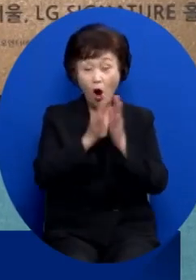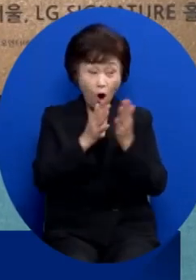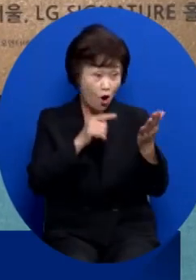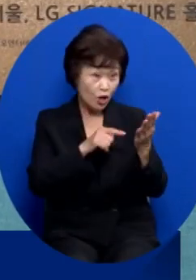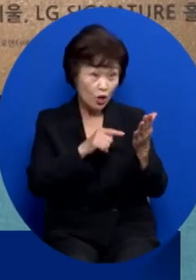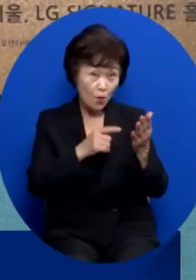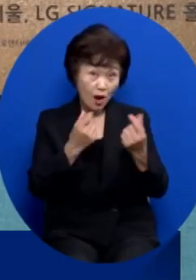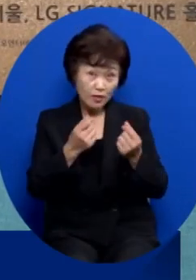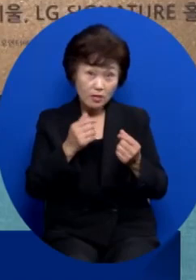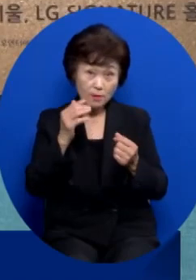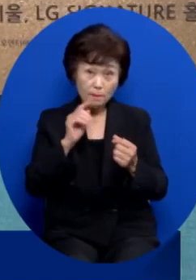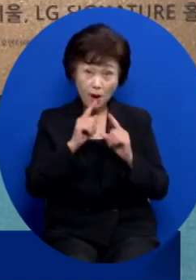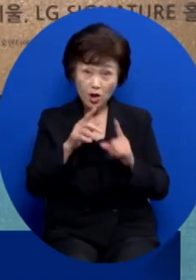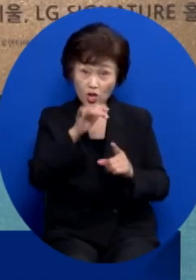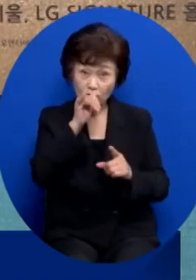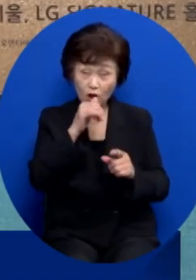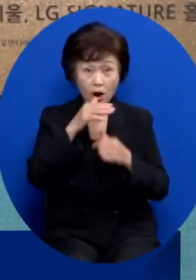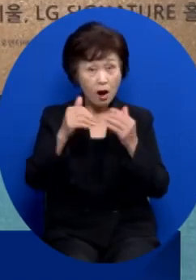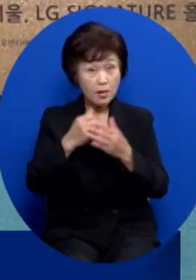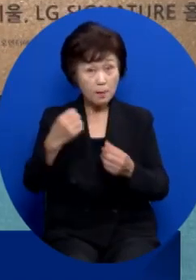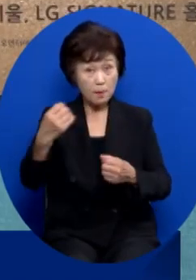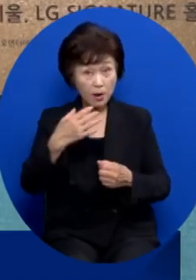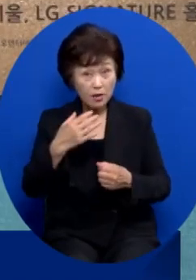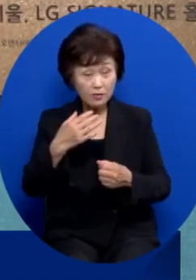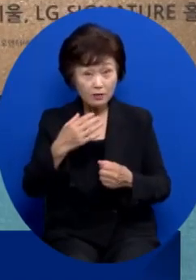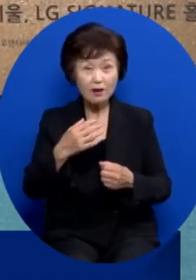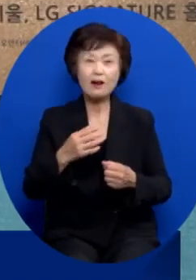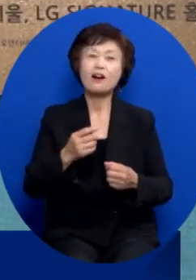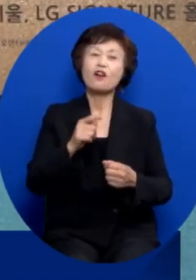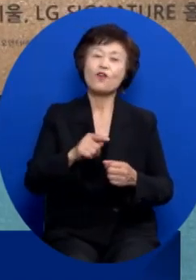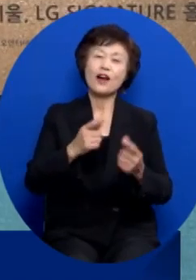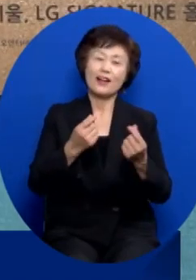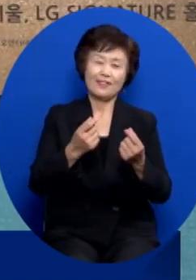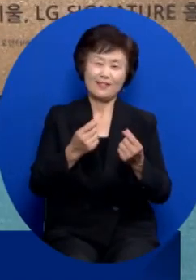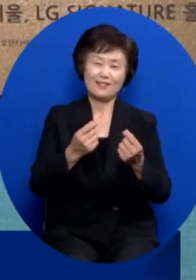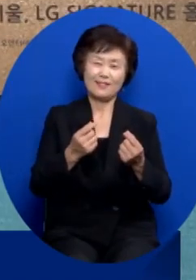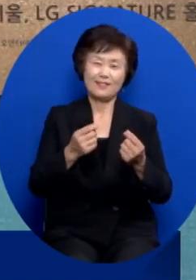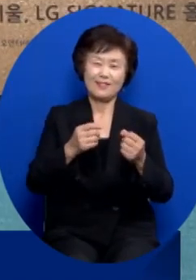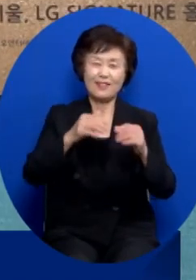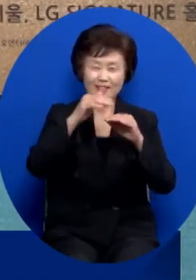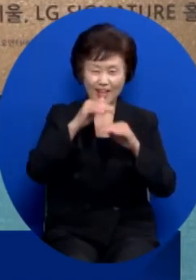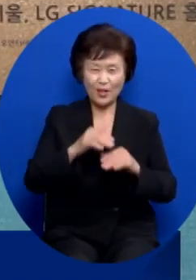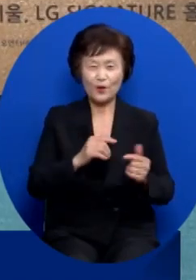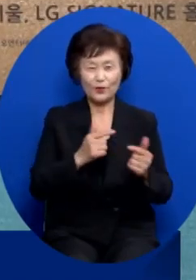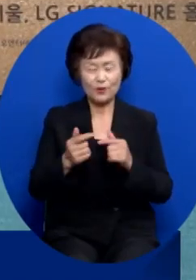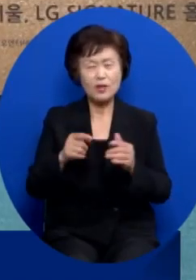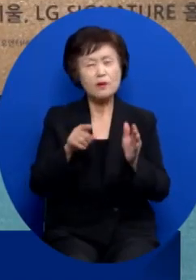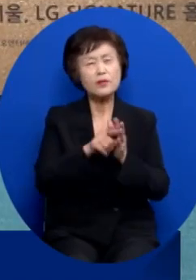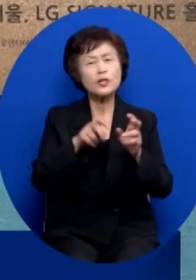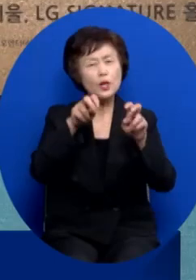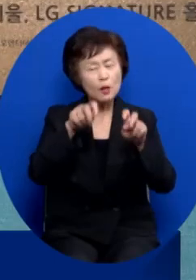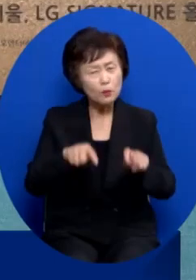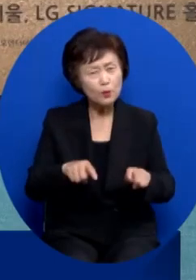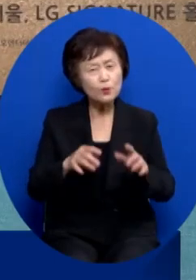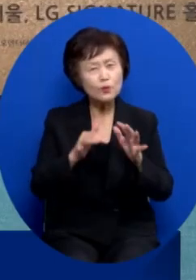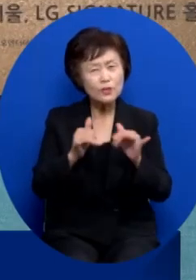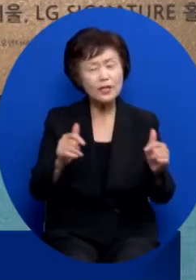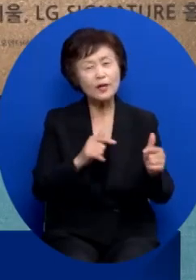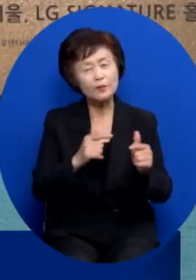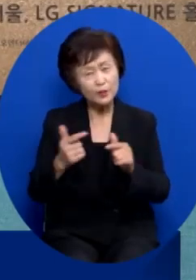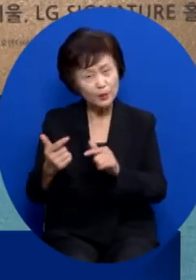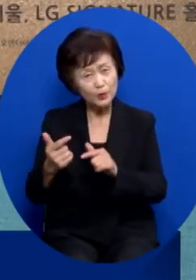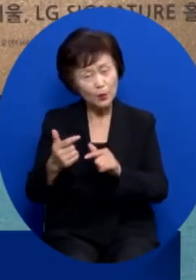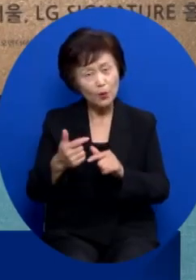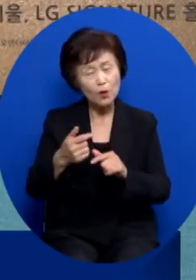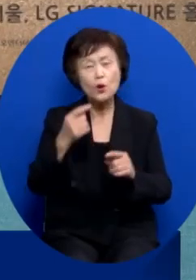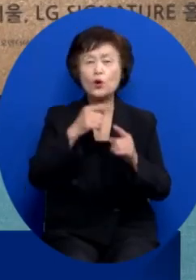이런 얘기를 했어? 그냥 그런 작은 퀘스천들이 믿지 않은 그 일반인들이 좀